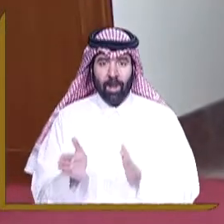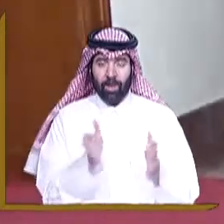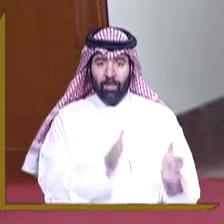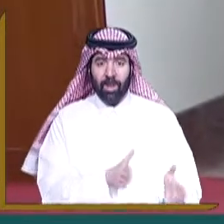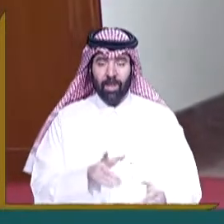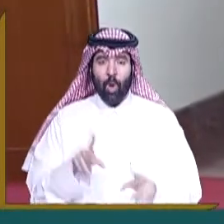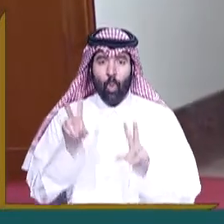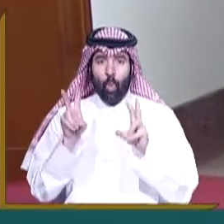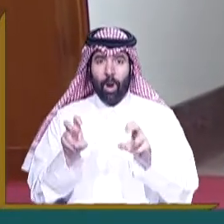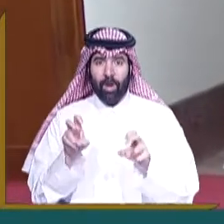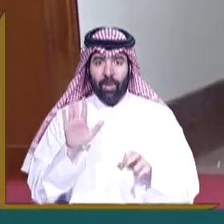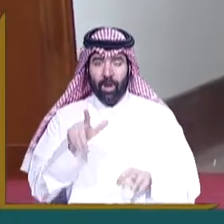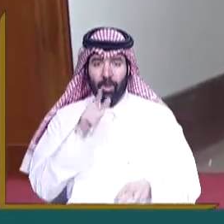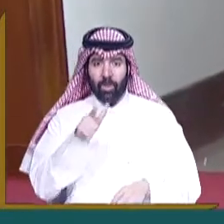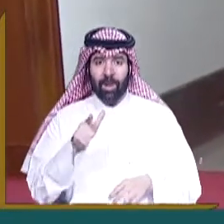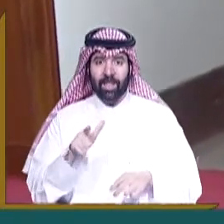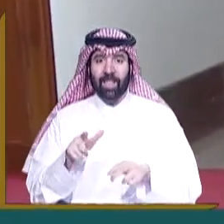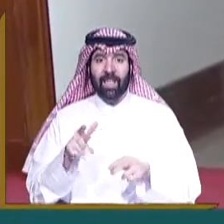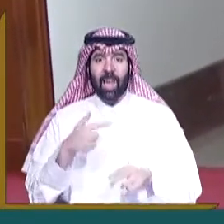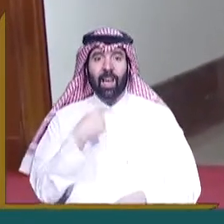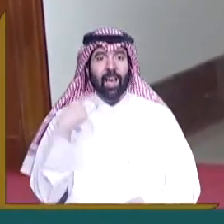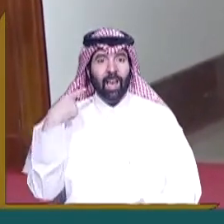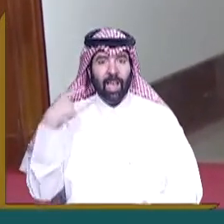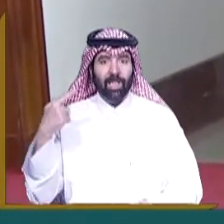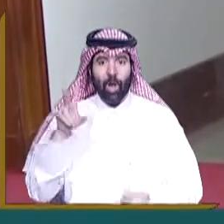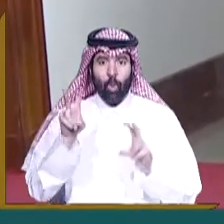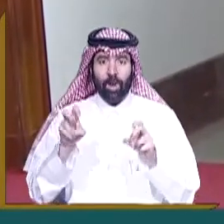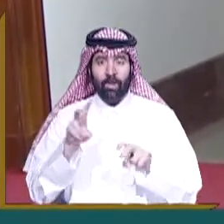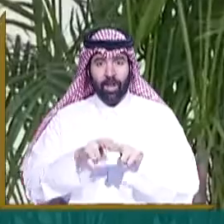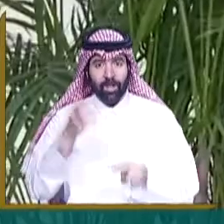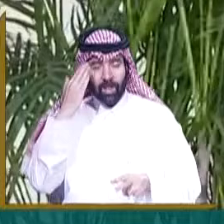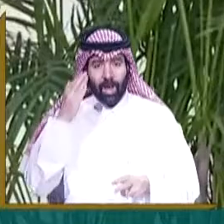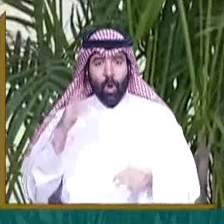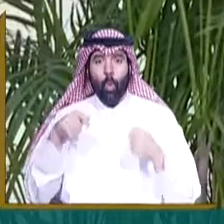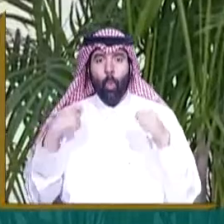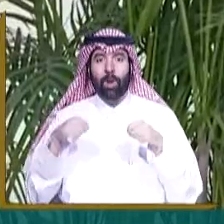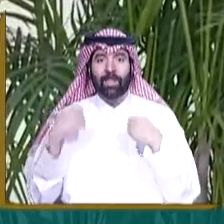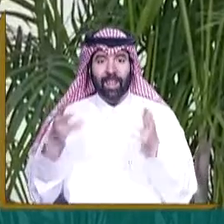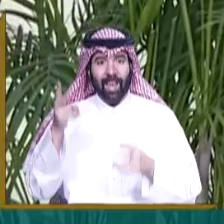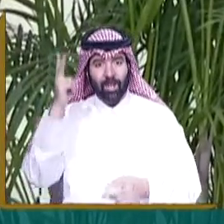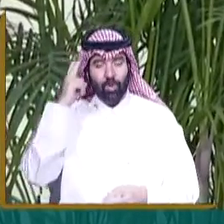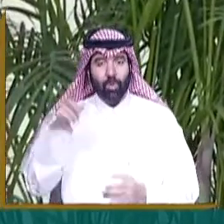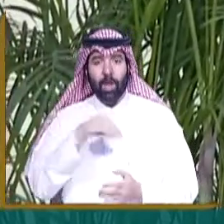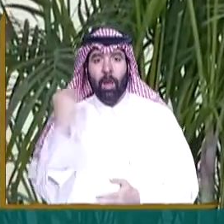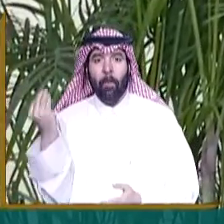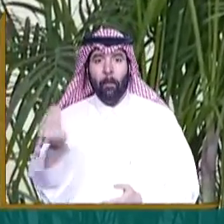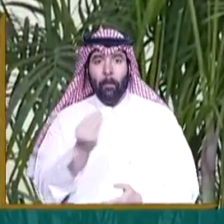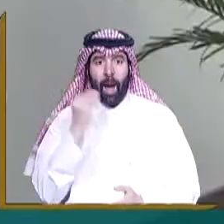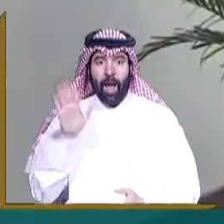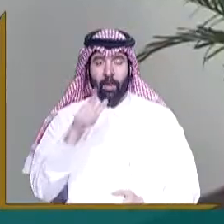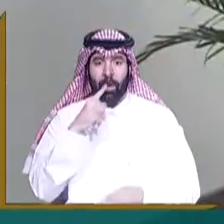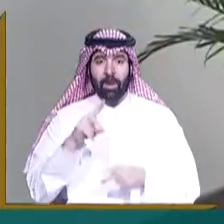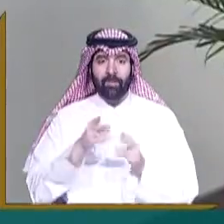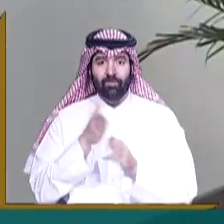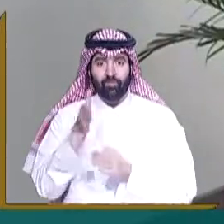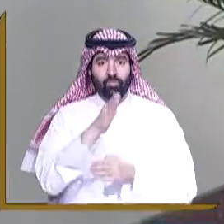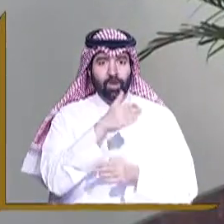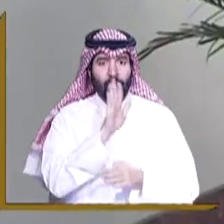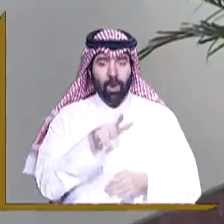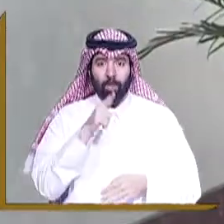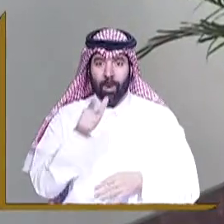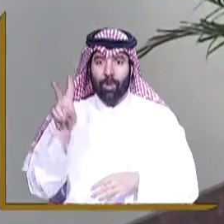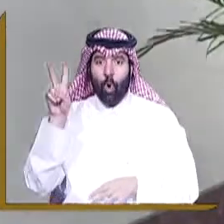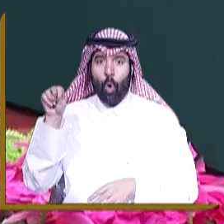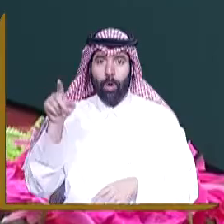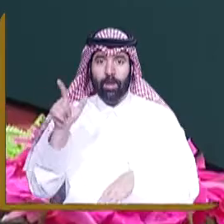لوقف التصعيد في قطاع غزة وزير الخارجية يقود جولة عربية وإسلامية للدول دائمة العضوية في مجلس الأمن.